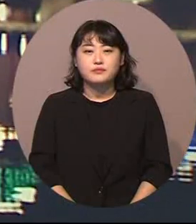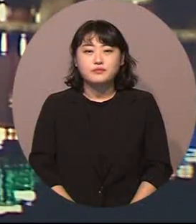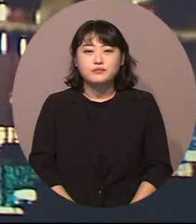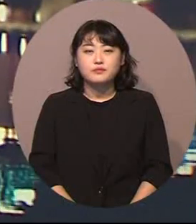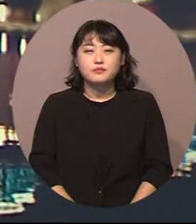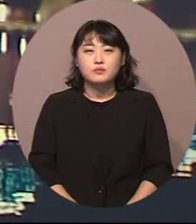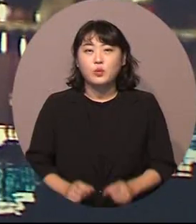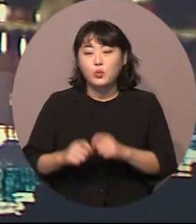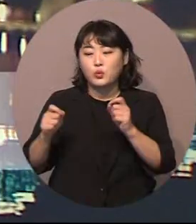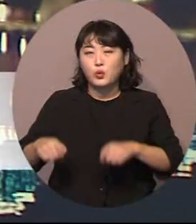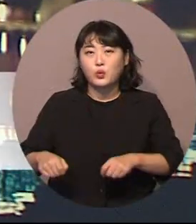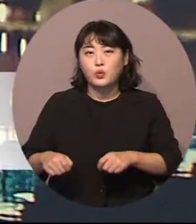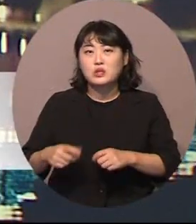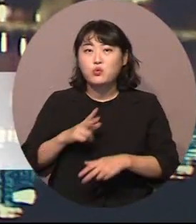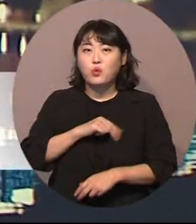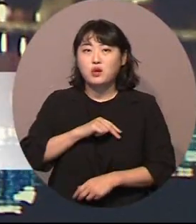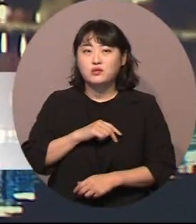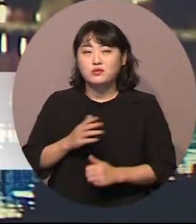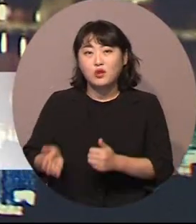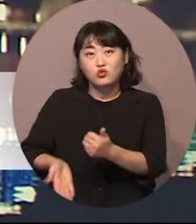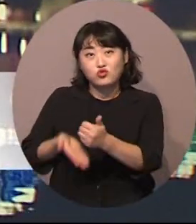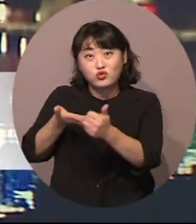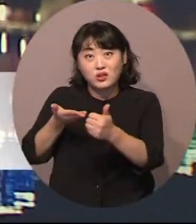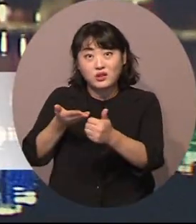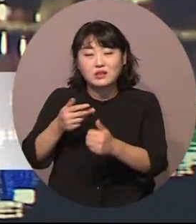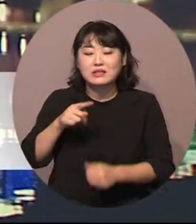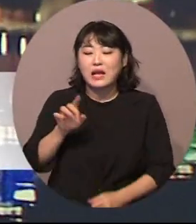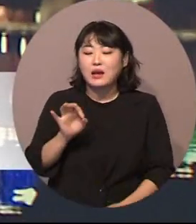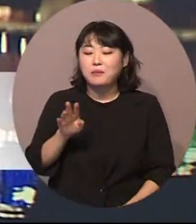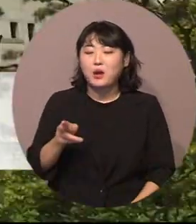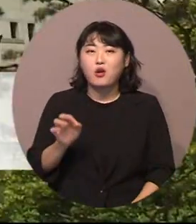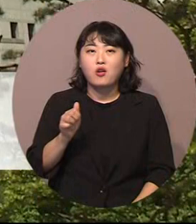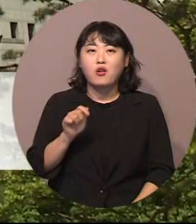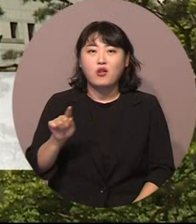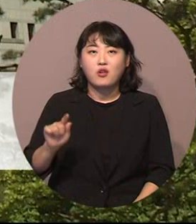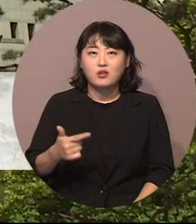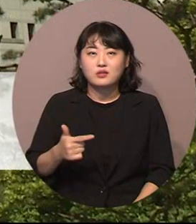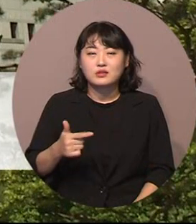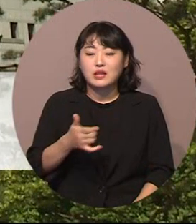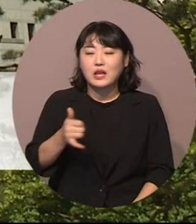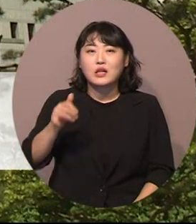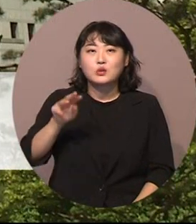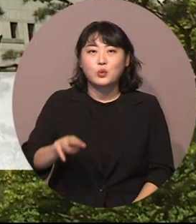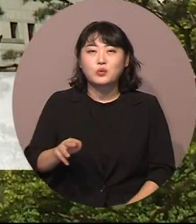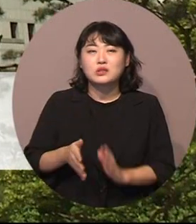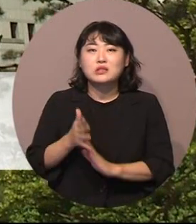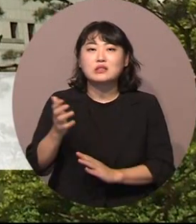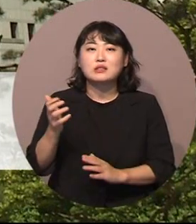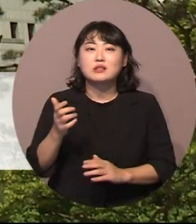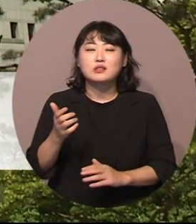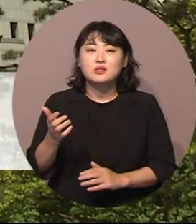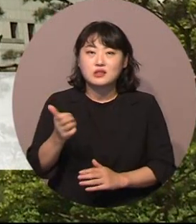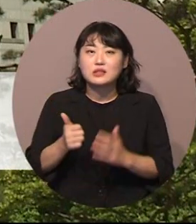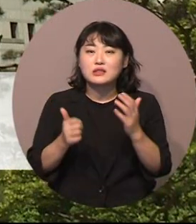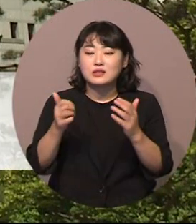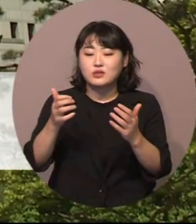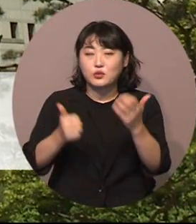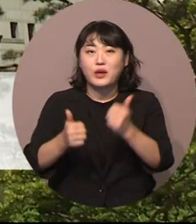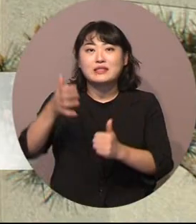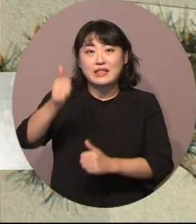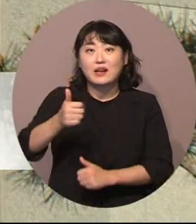동료의원을 성추행한 혐의로 재판에 넘겨진 상병은 전 세종시 의회 의장이 법정에서 혐의를 전면